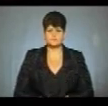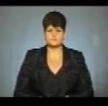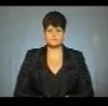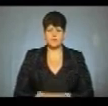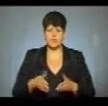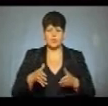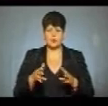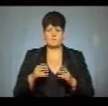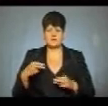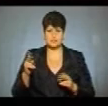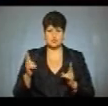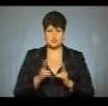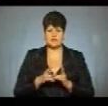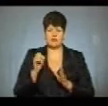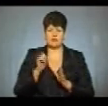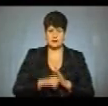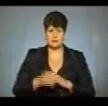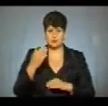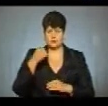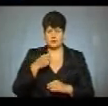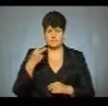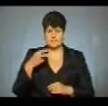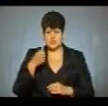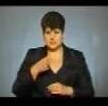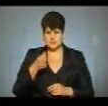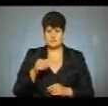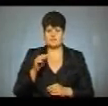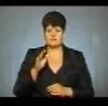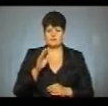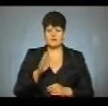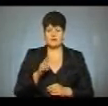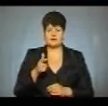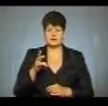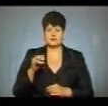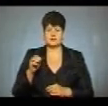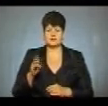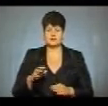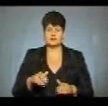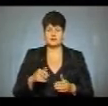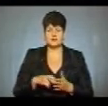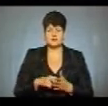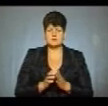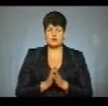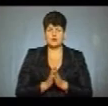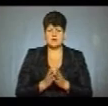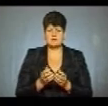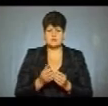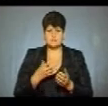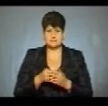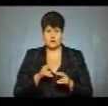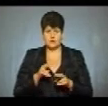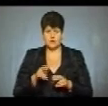Олі президента зустріли батьки вбитого торік 20-річного тернополянина Віталія Гнатишина. Вони передали йому лист з проханням взяти під свій